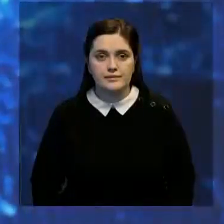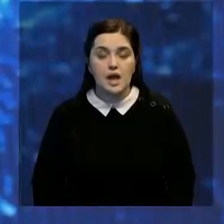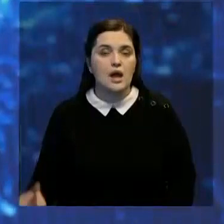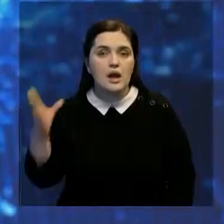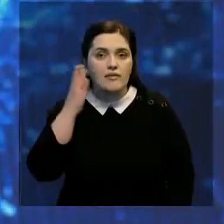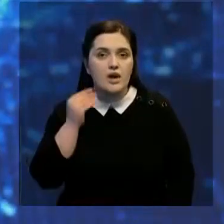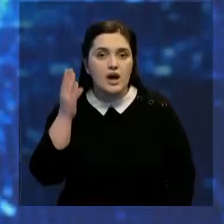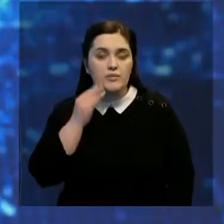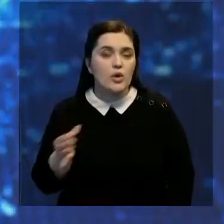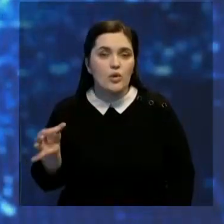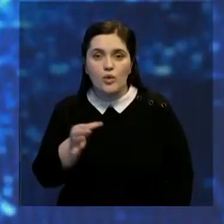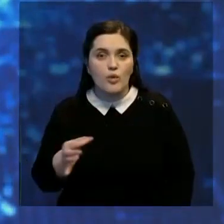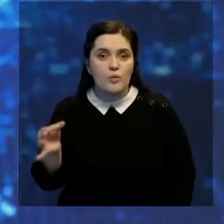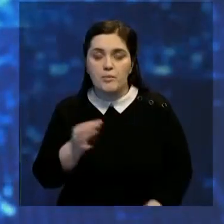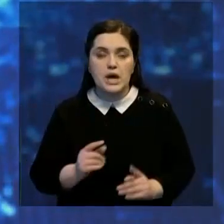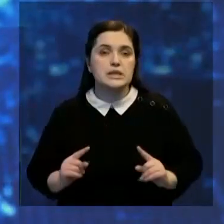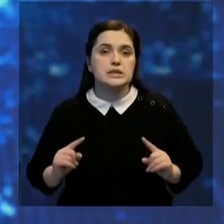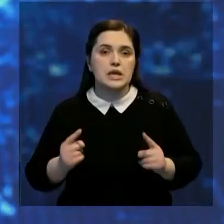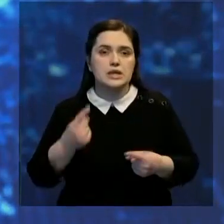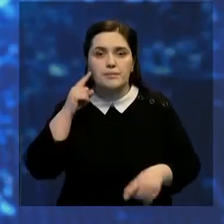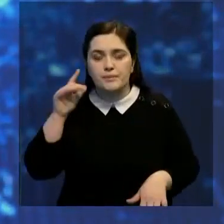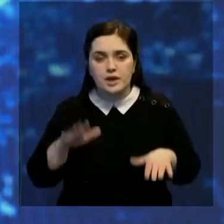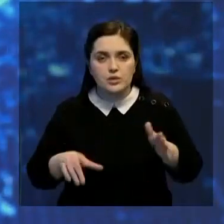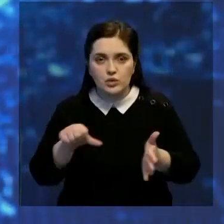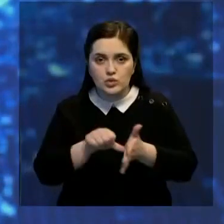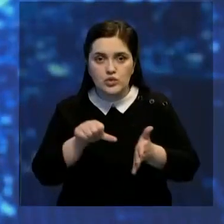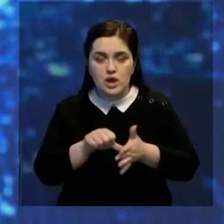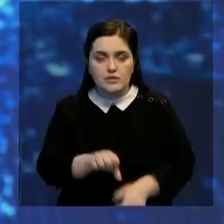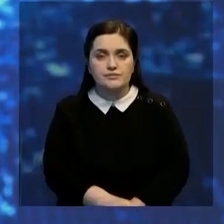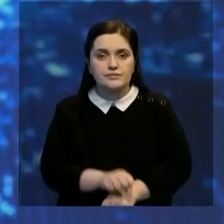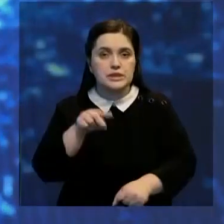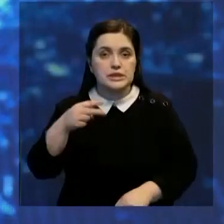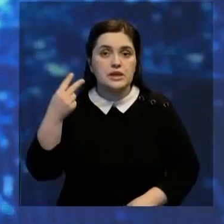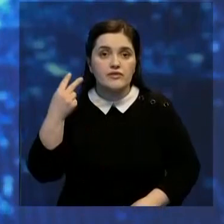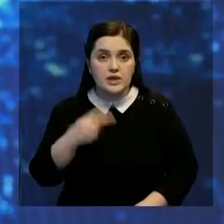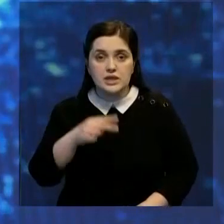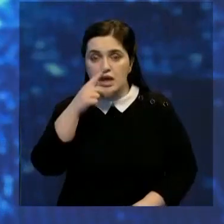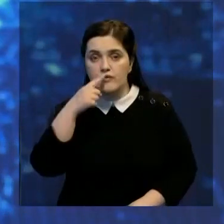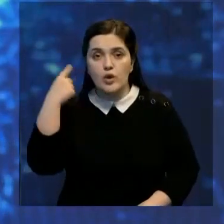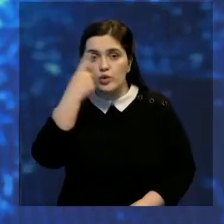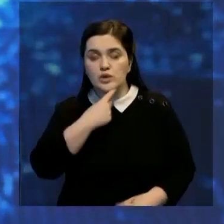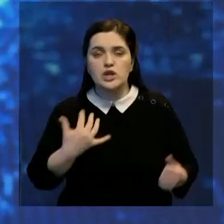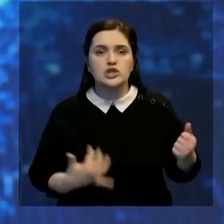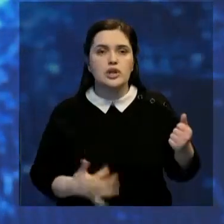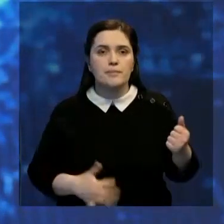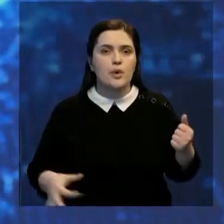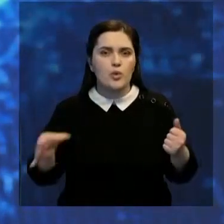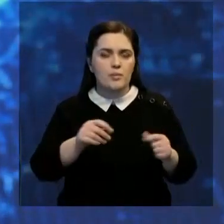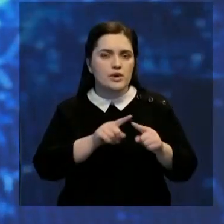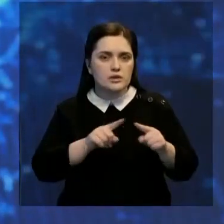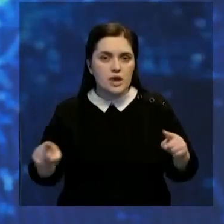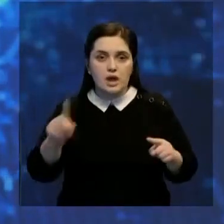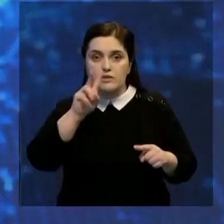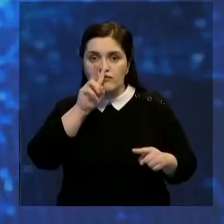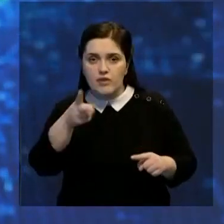В Алматинской области задержан подозреваемый в участии в беспорядках 2020 года в Жамбылской области. На протяжении двух последних лет он был